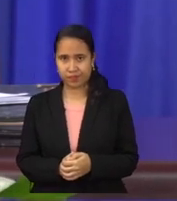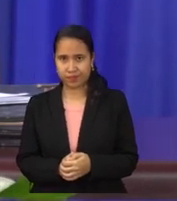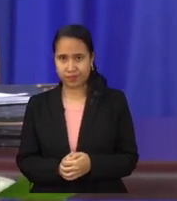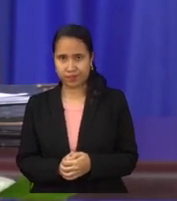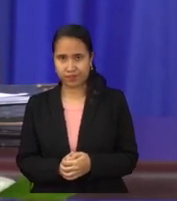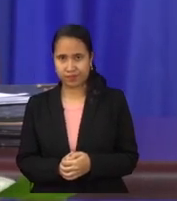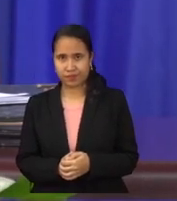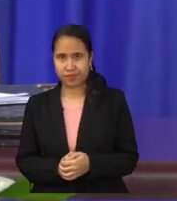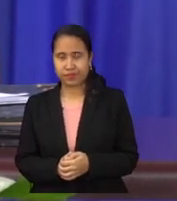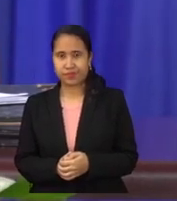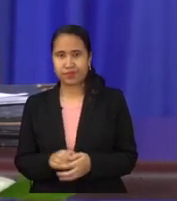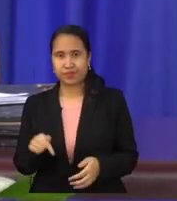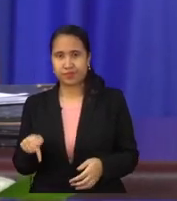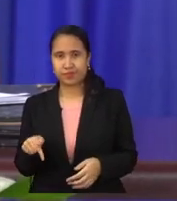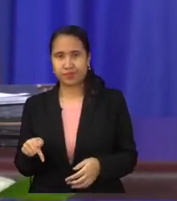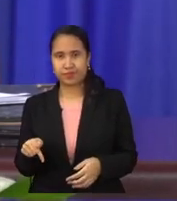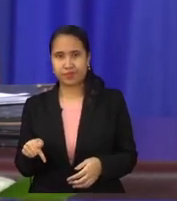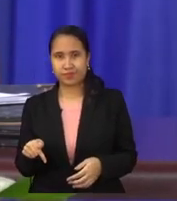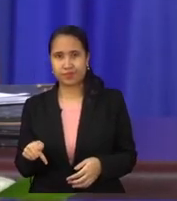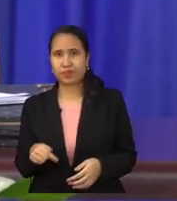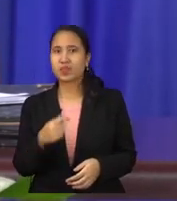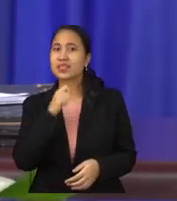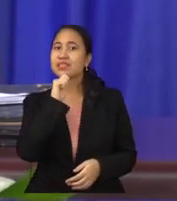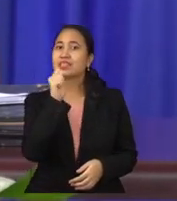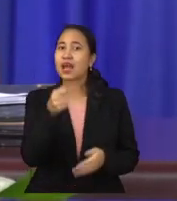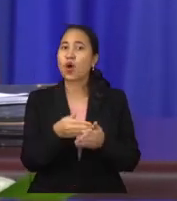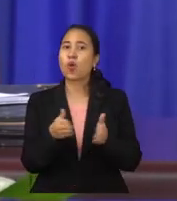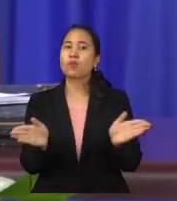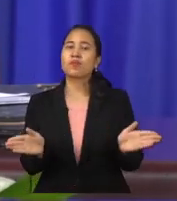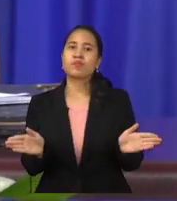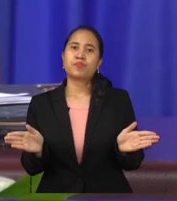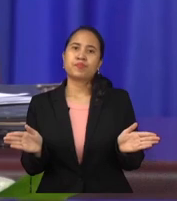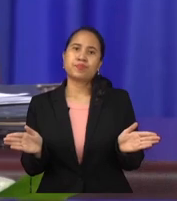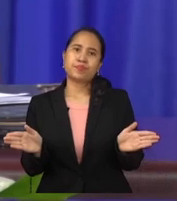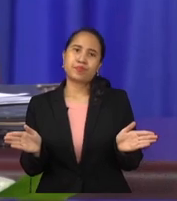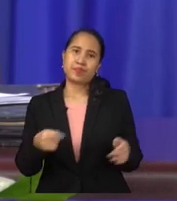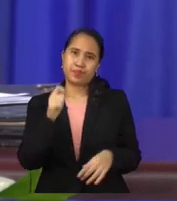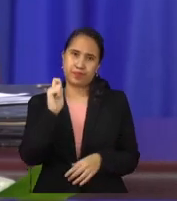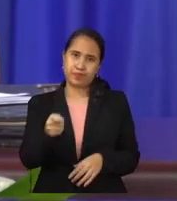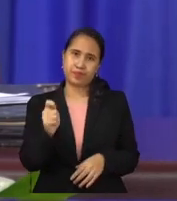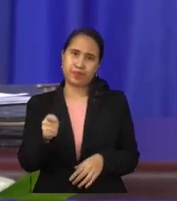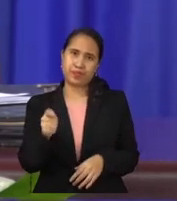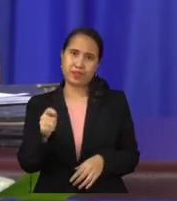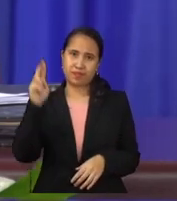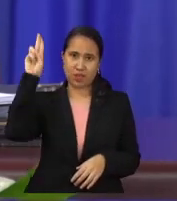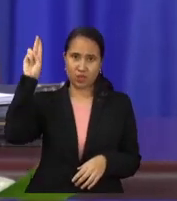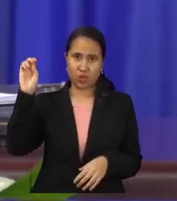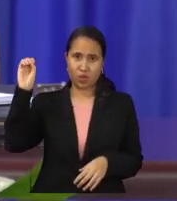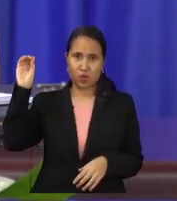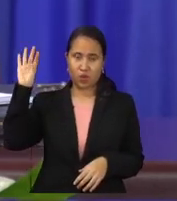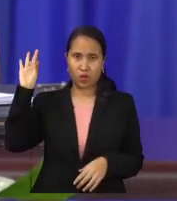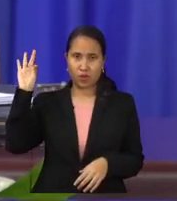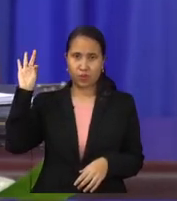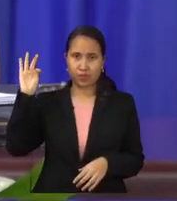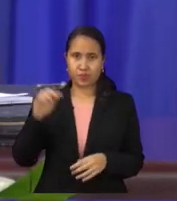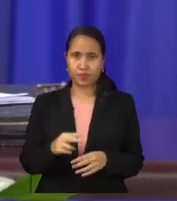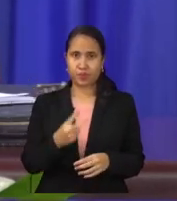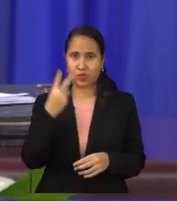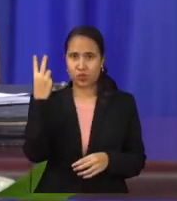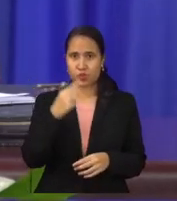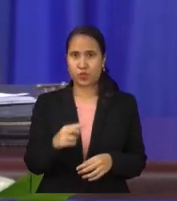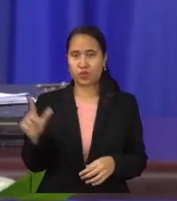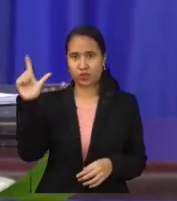Aldus gewezen in het openbaar, uitgesproken door de voorzitter van het Constitutioneel Hof, de dato 22